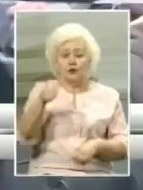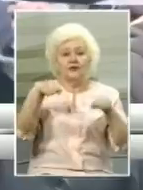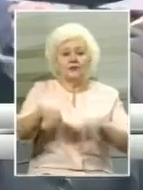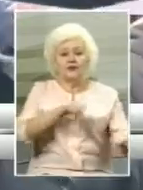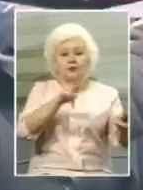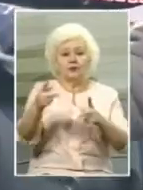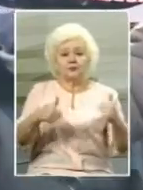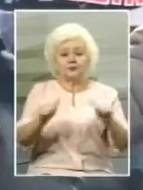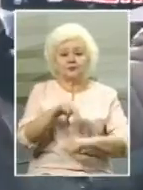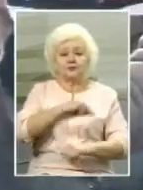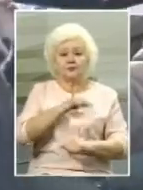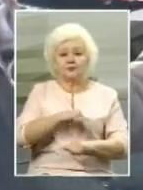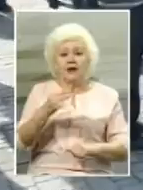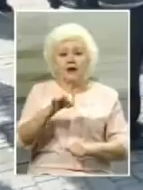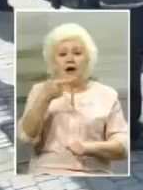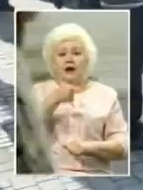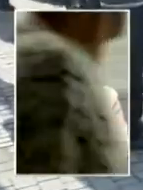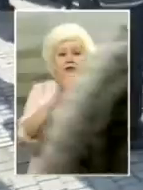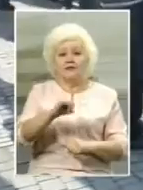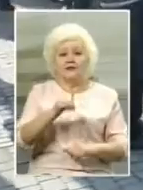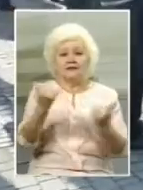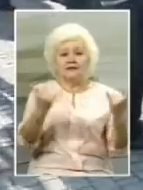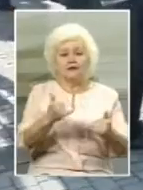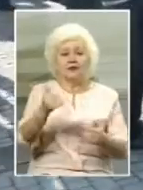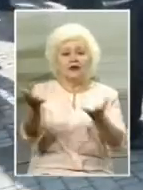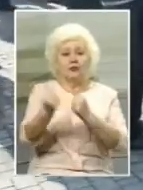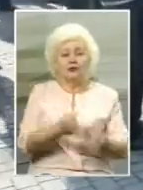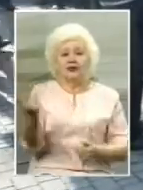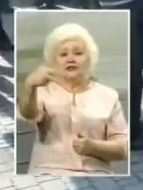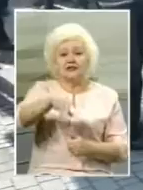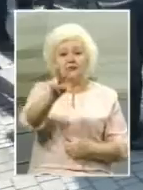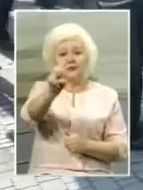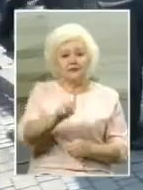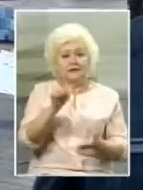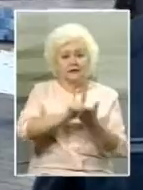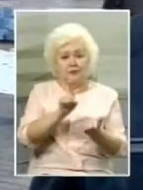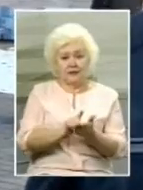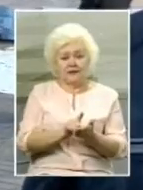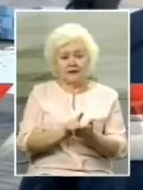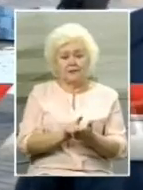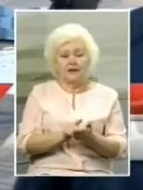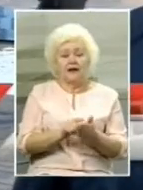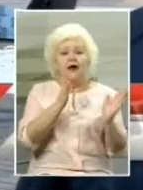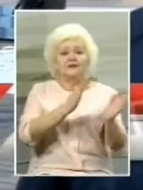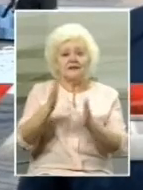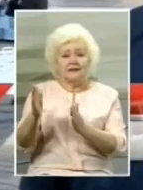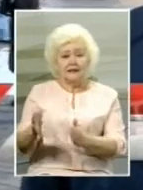правоохоронних органах відпрацював Георгій Іванович. Сьогодні отримує 3200 гривень пенсії. В системі